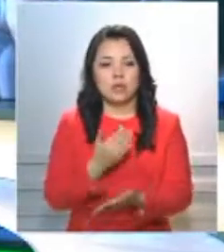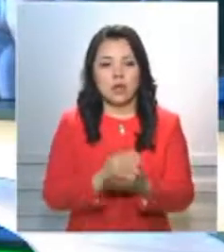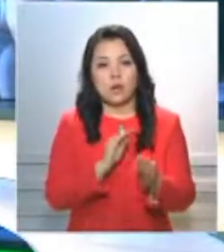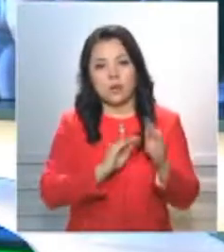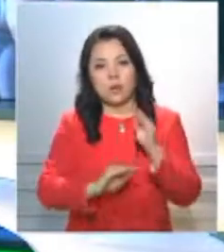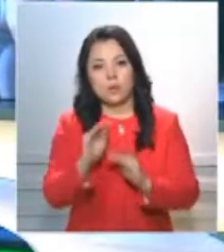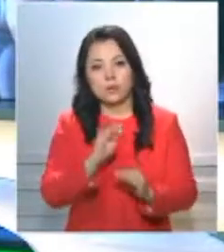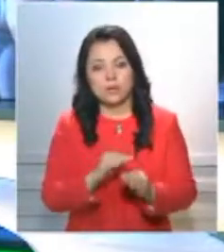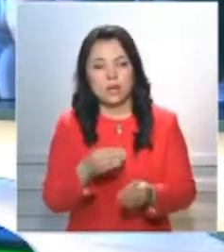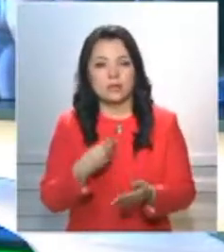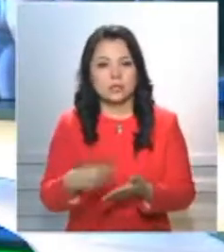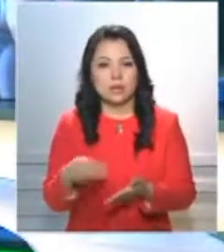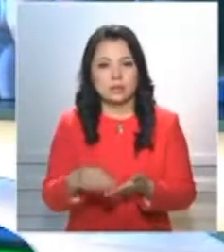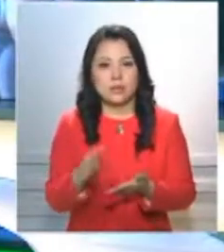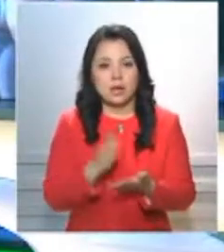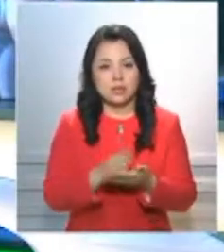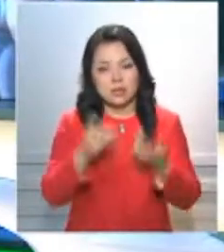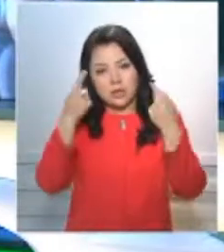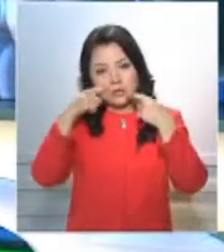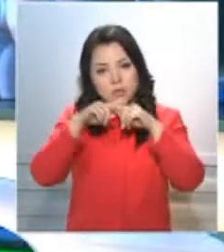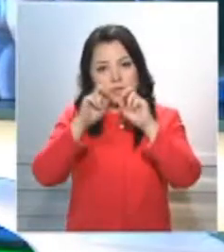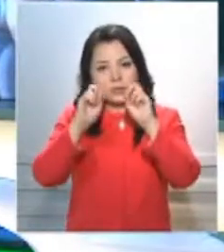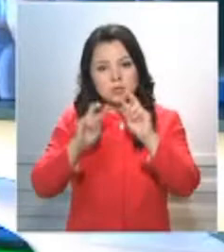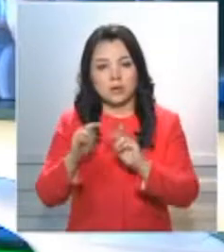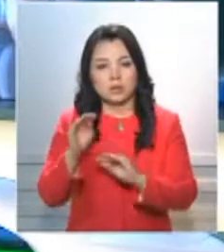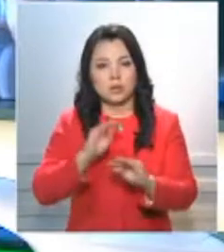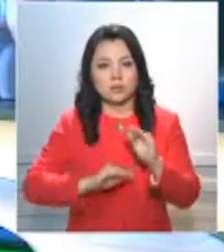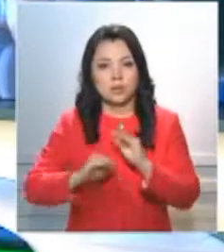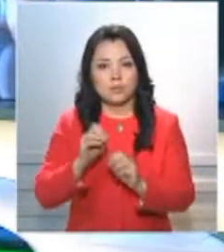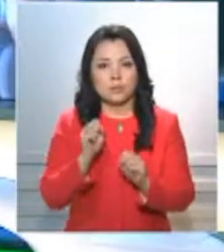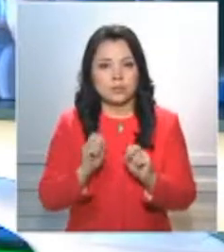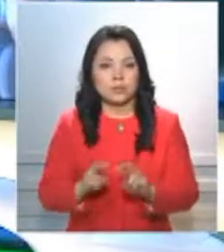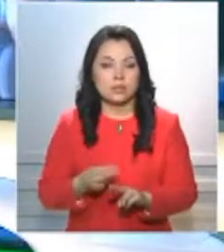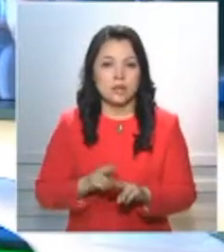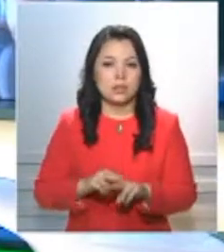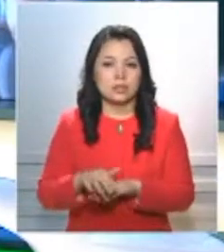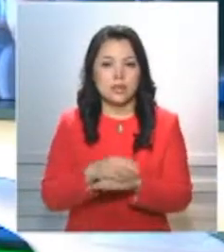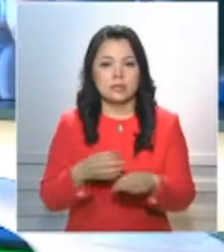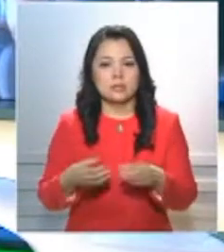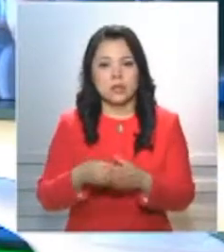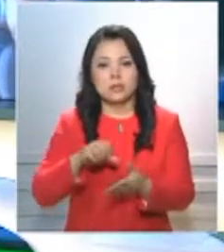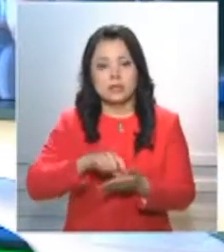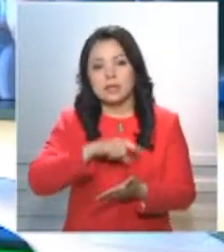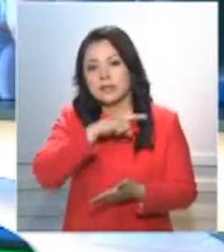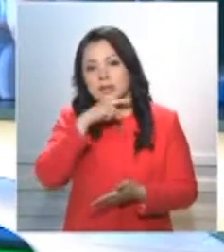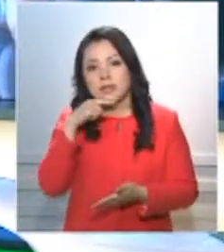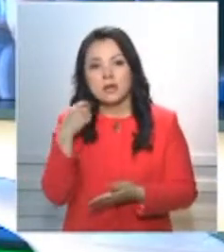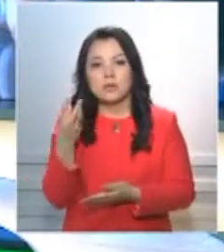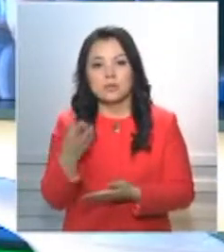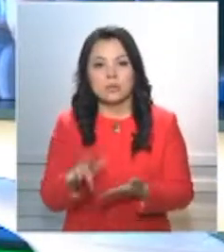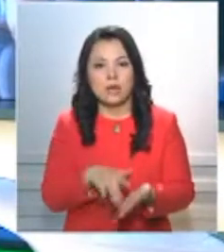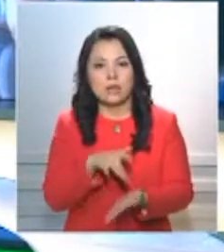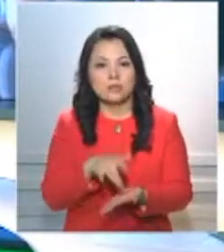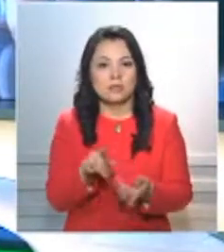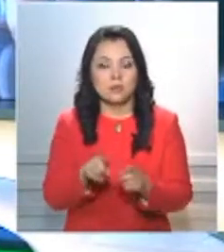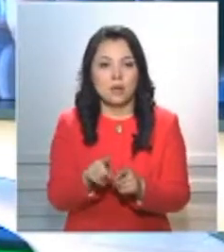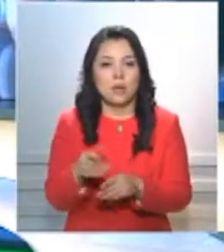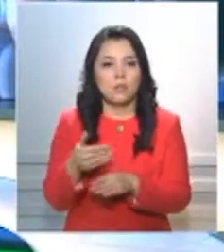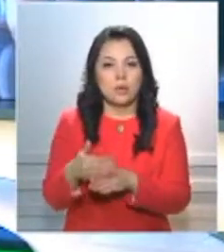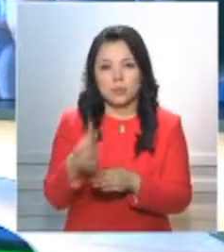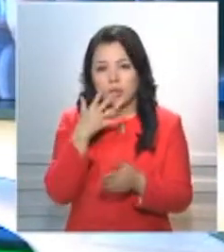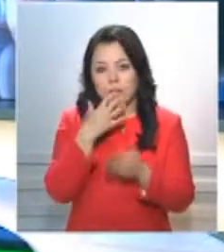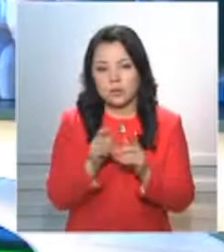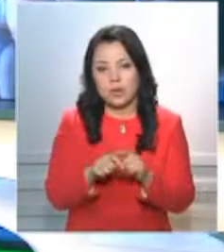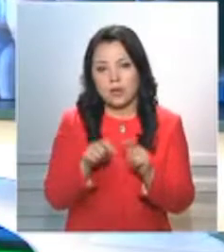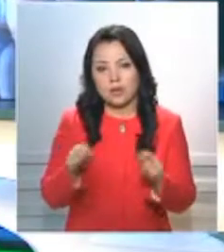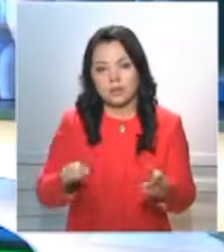Қазір кәсіпорын еліміздегі ірі индустриалдық жобалардың құрылысына қатыса бастады. Тіпті биыл Ресейдің бірнеше қаласынан өз бөлімдерін ашуды көздеп